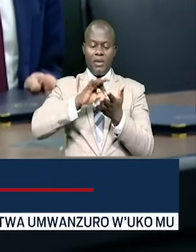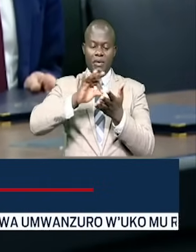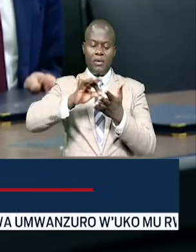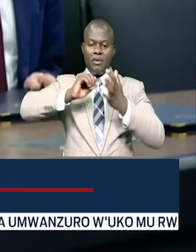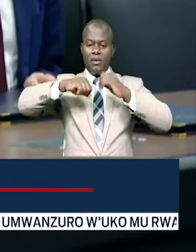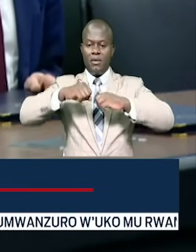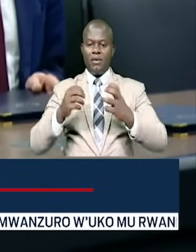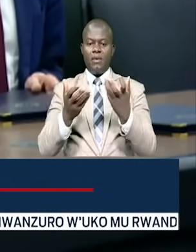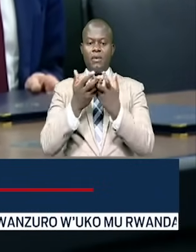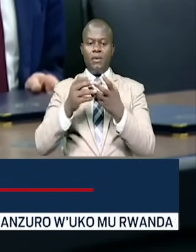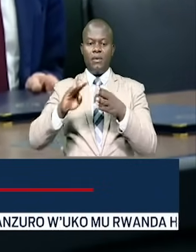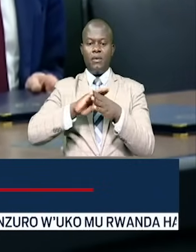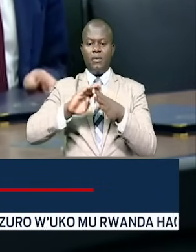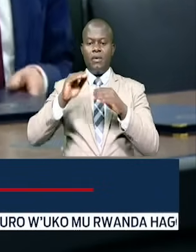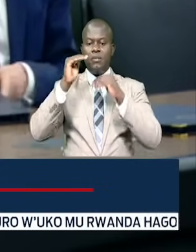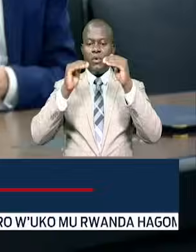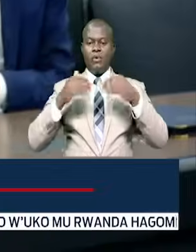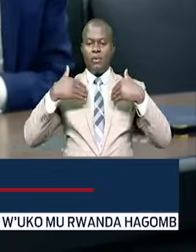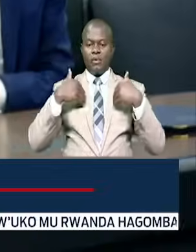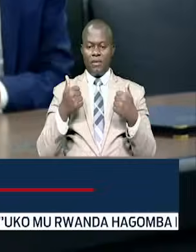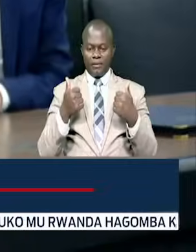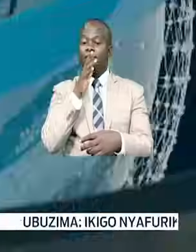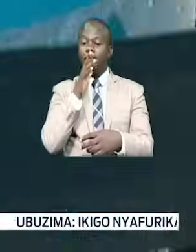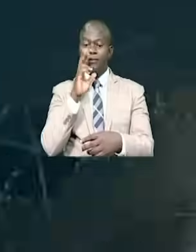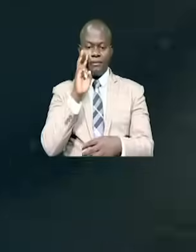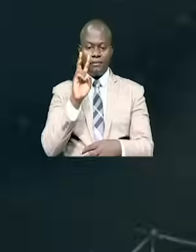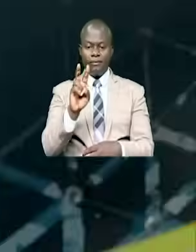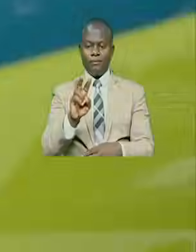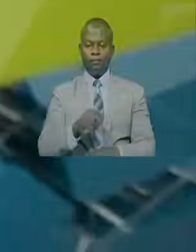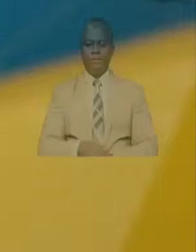hajyanye n'ishoramari mu rwego rw'ubuzima byose turabigarukaho